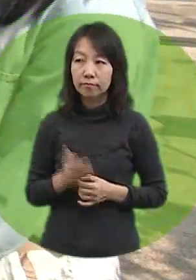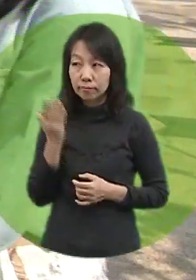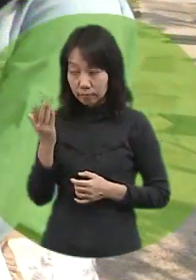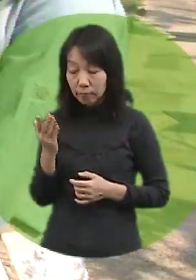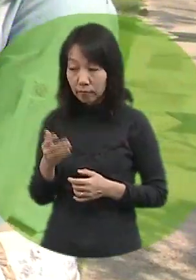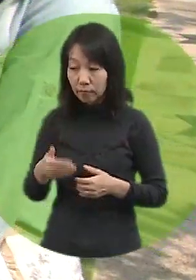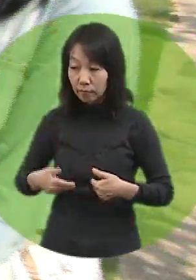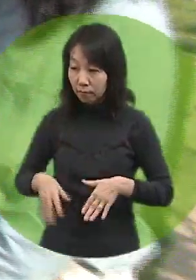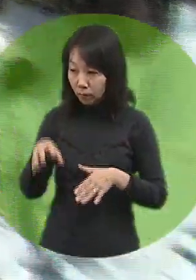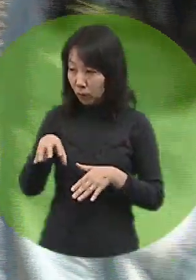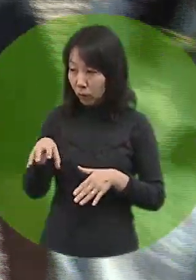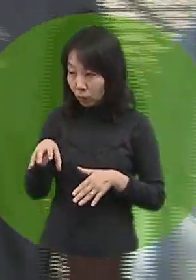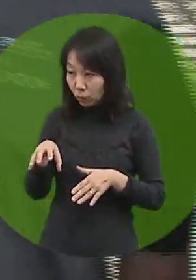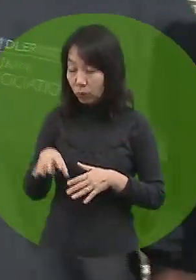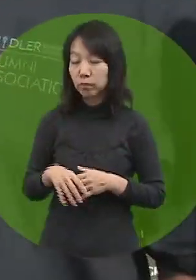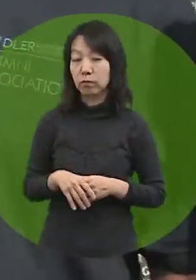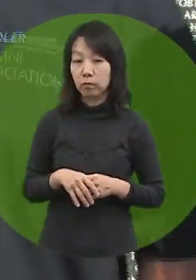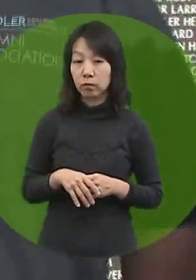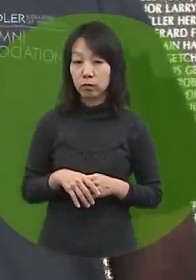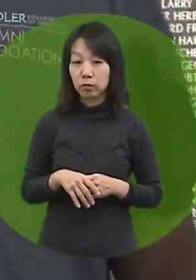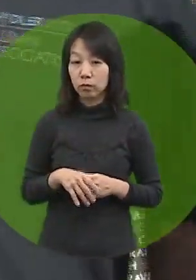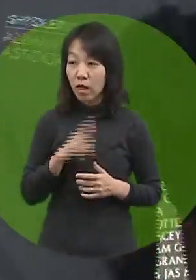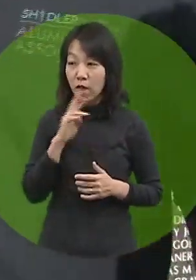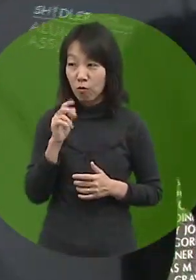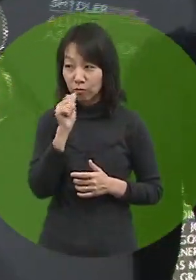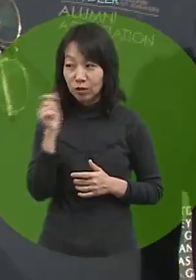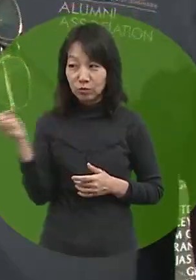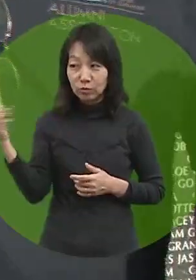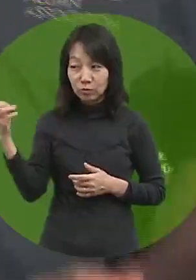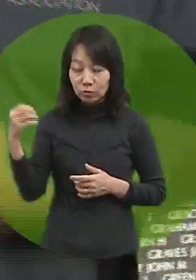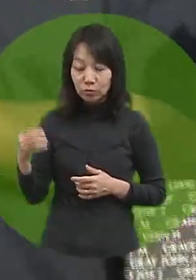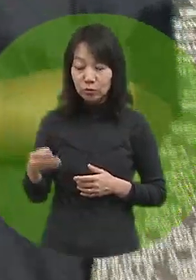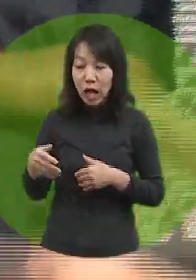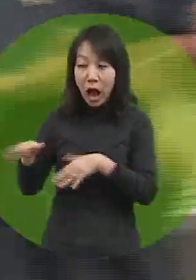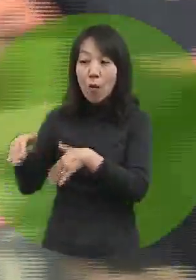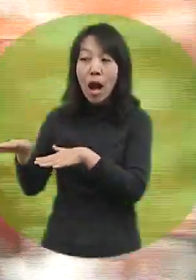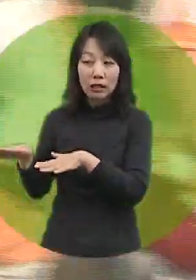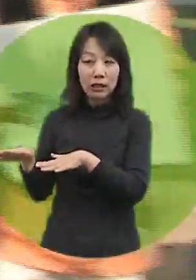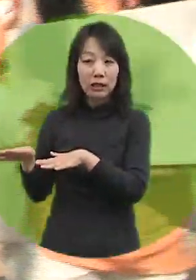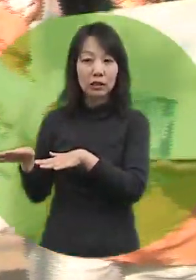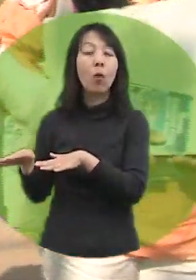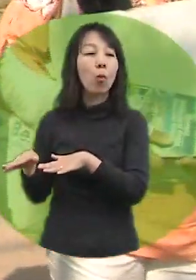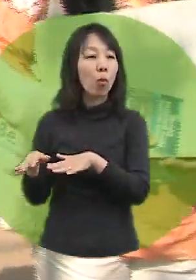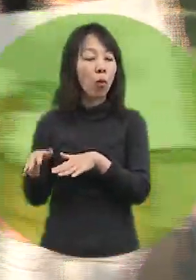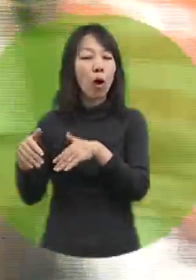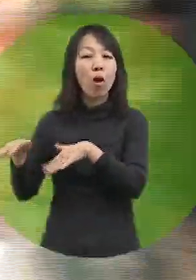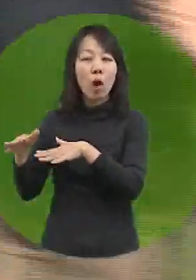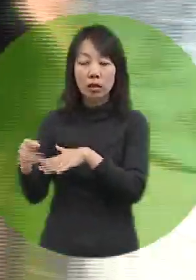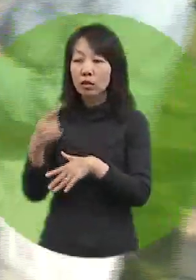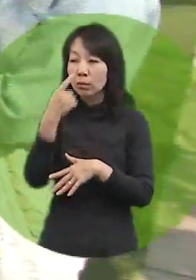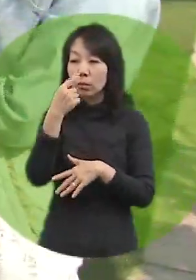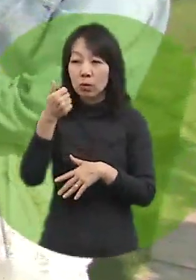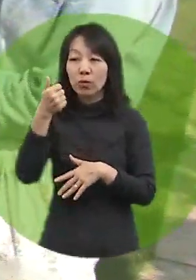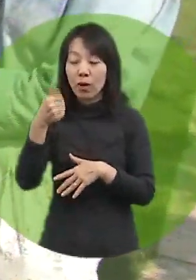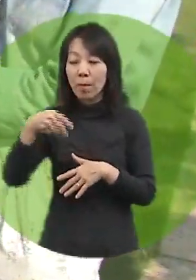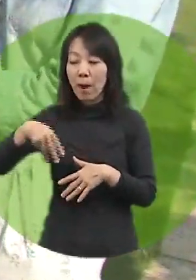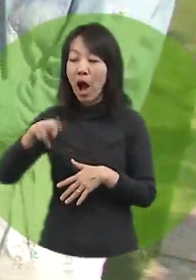はどちらですか？ Where are you from? ハワイ。 ハワイ。 ハワイ。 ハワイ。 Island of Maui.